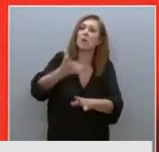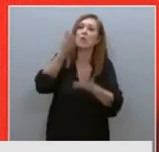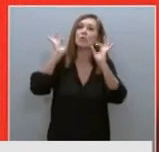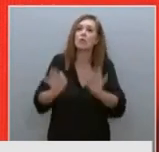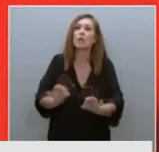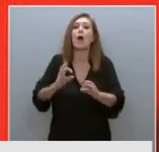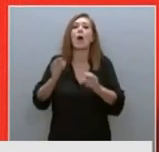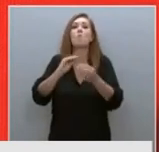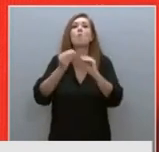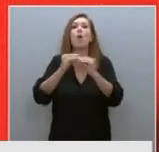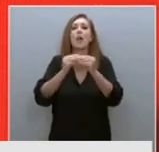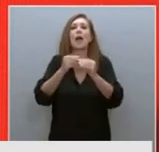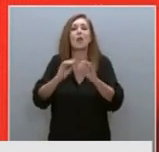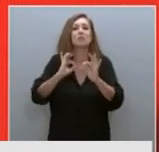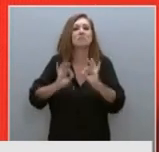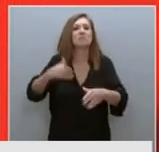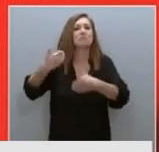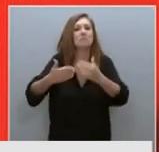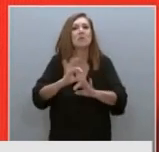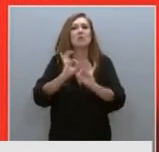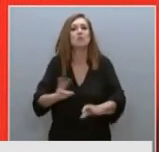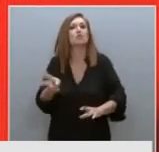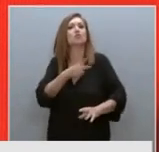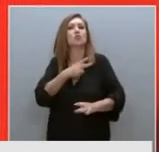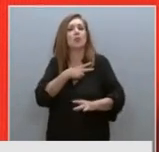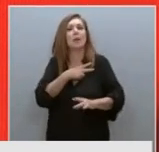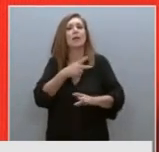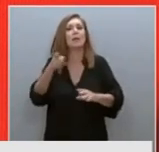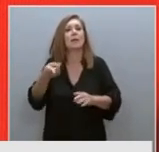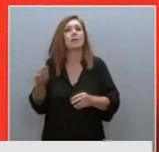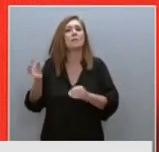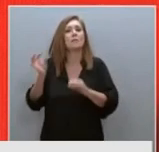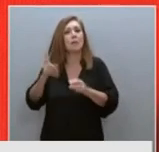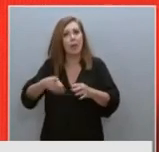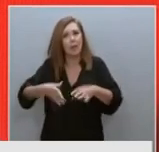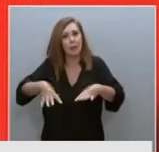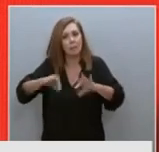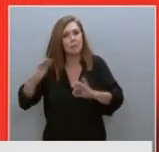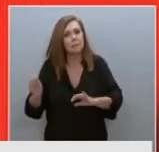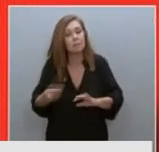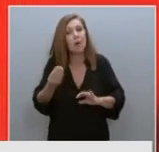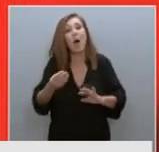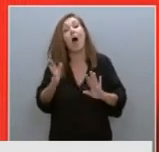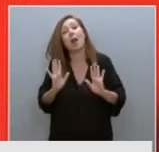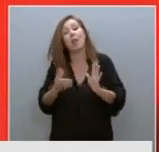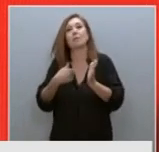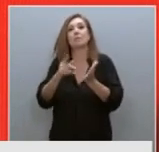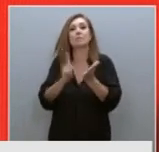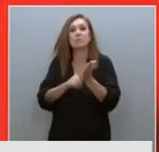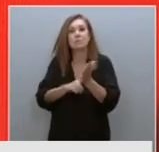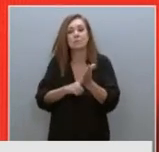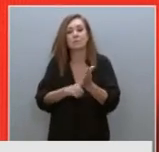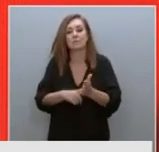Ένα βιώσιμο παραγωγικό μοντέλο το οποίο θα έρθει εάν στοχεύσουμε